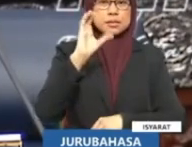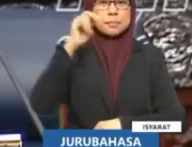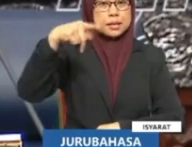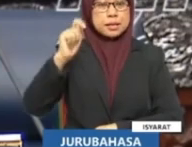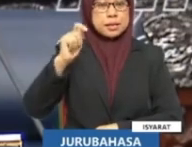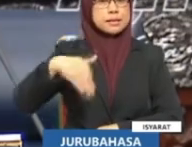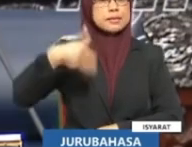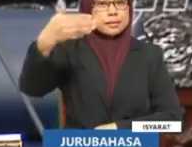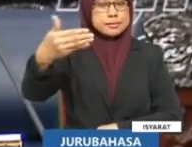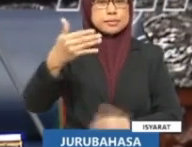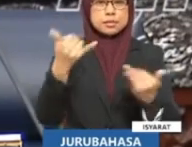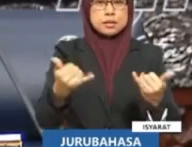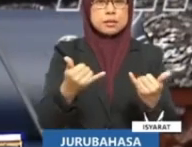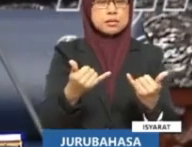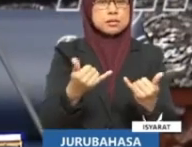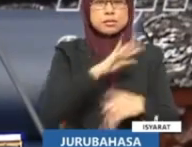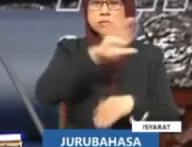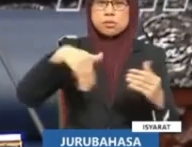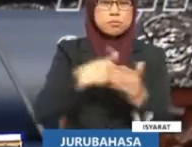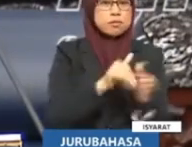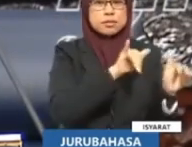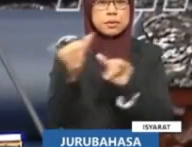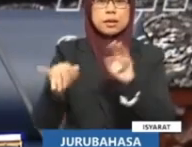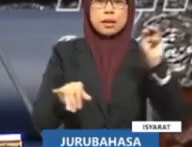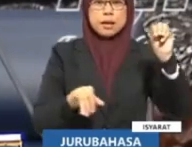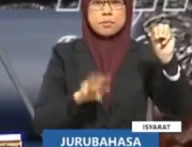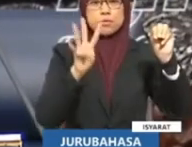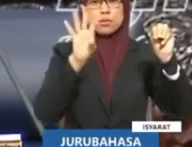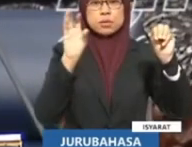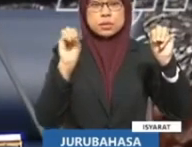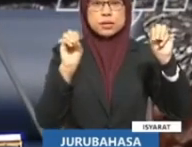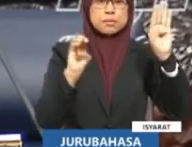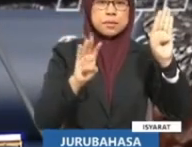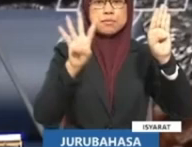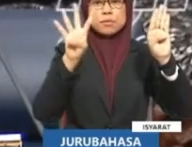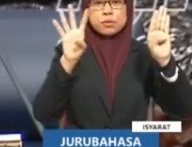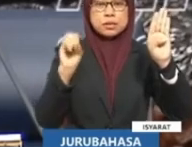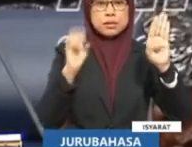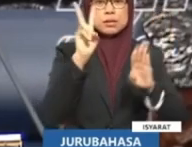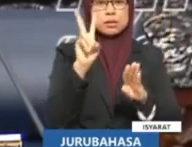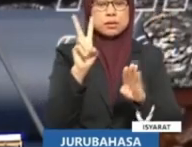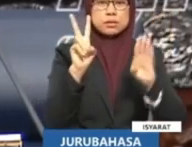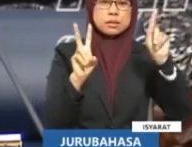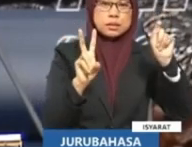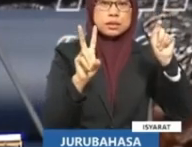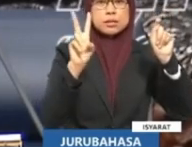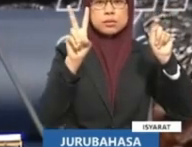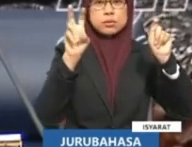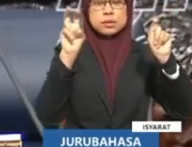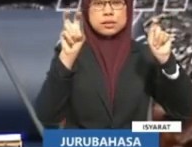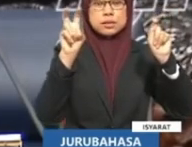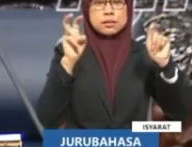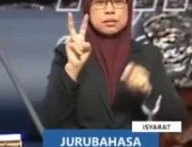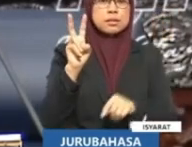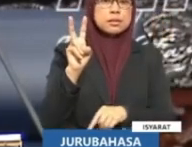iccia gak datang sekarang ini semua sama 4 modusin Bigfoot duoshine t22